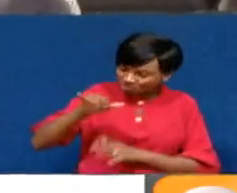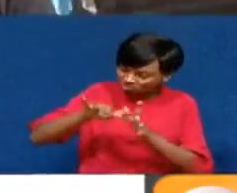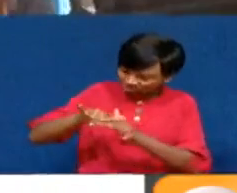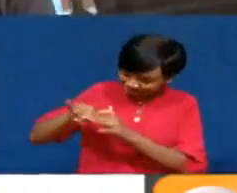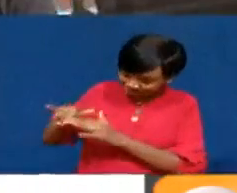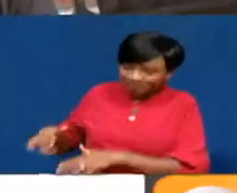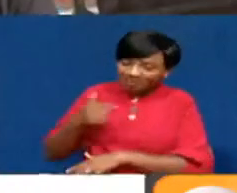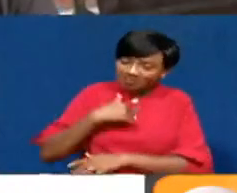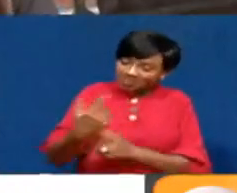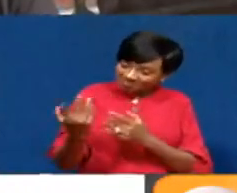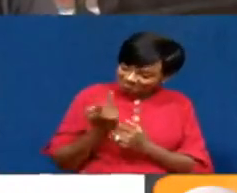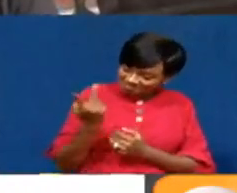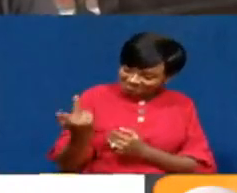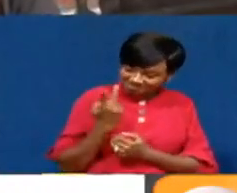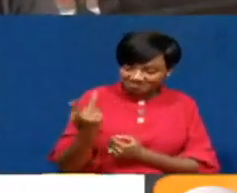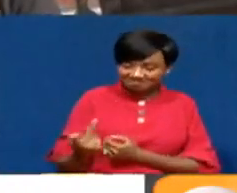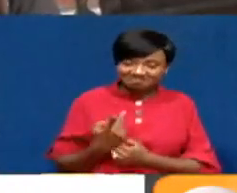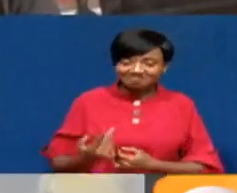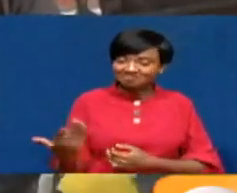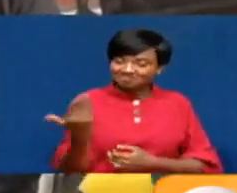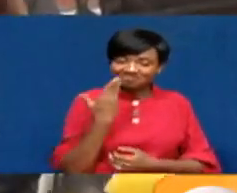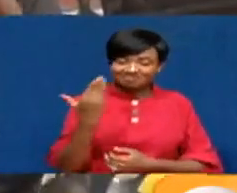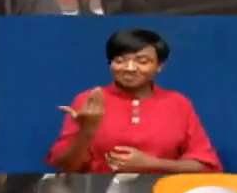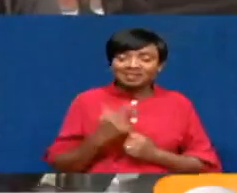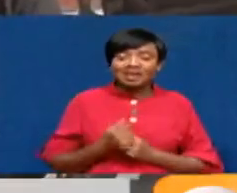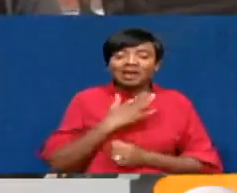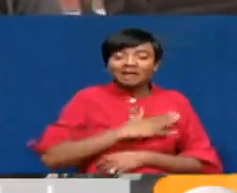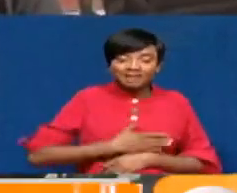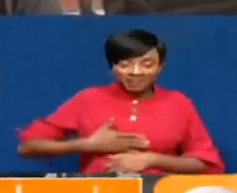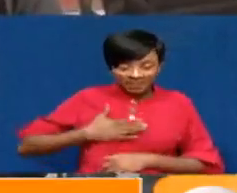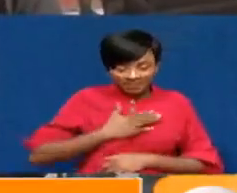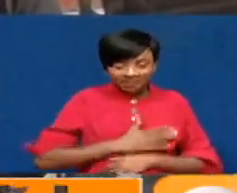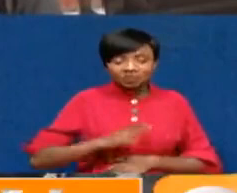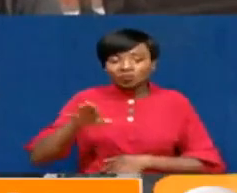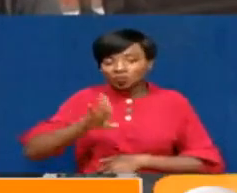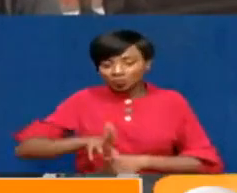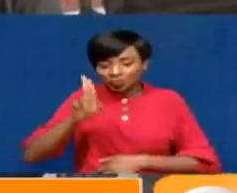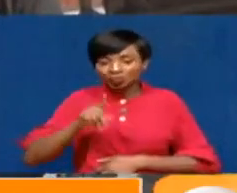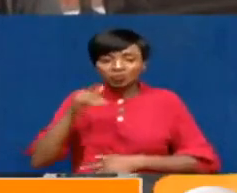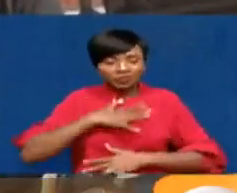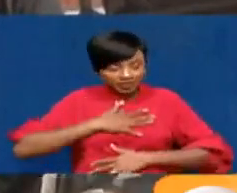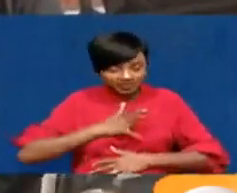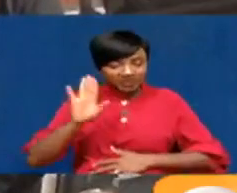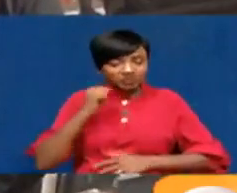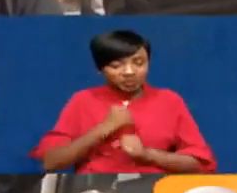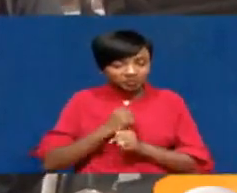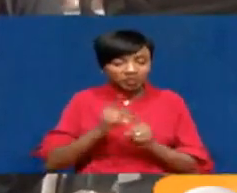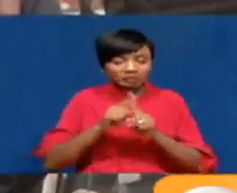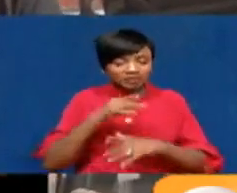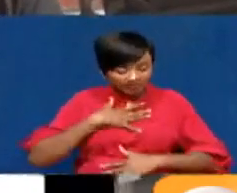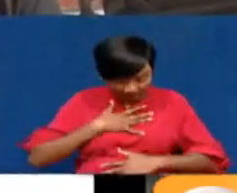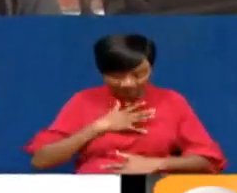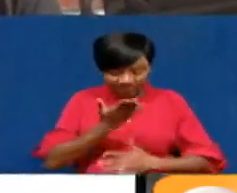ondokea mimi. Tafadhali rais, heshimu ofisi yako na uheshimu pia wa Kenya